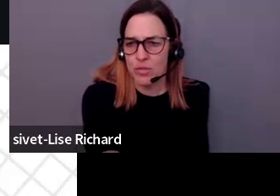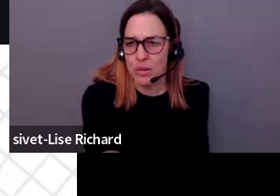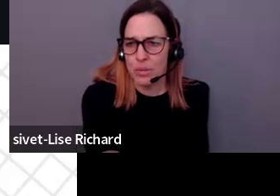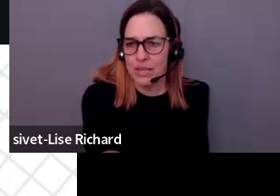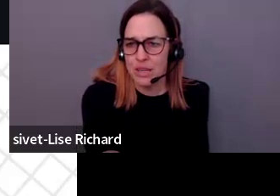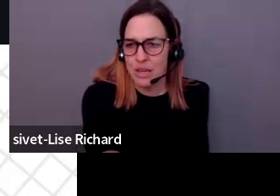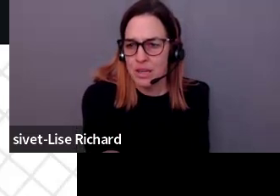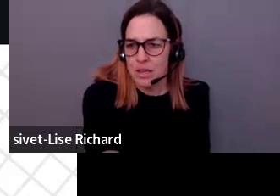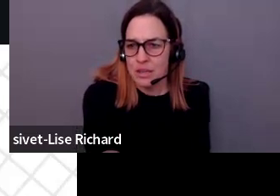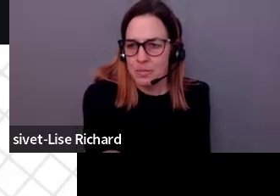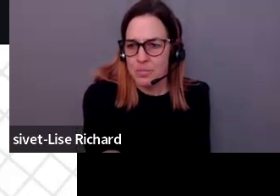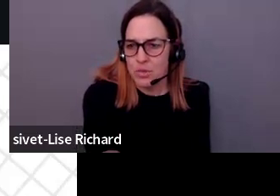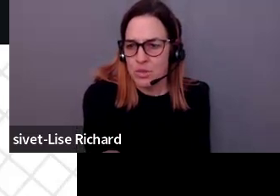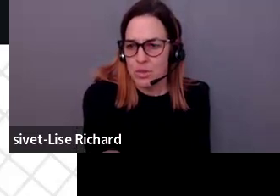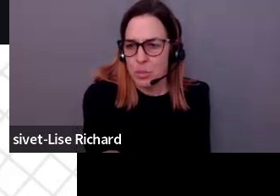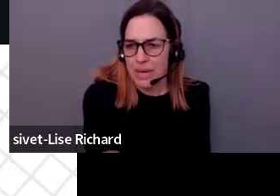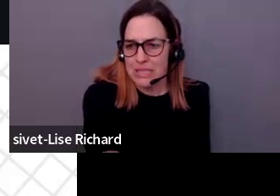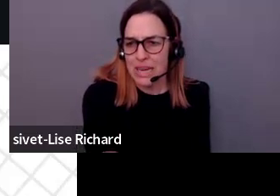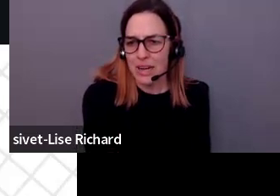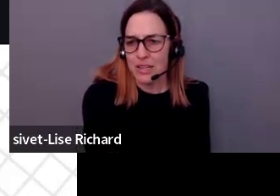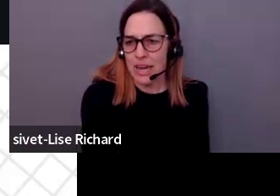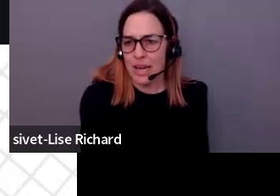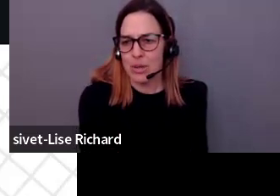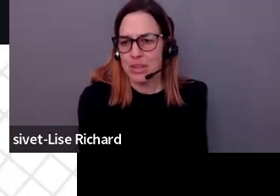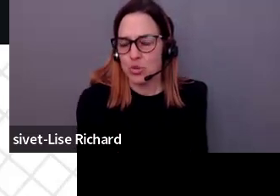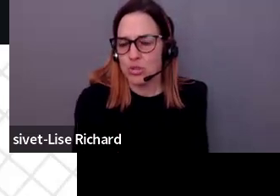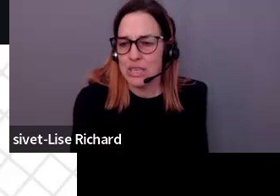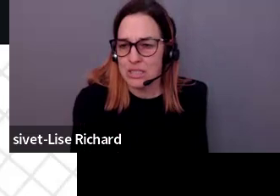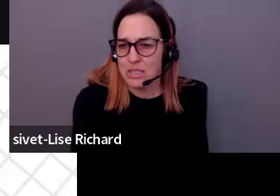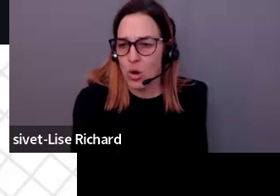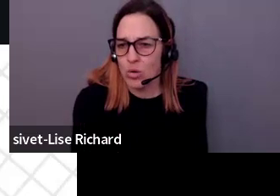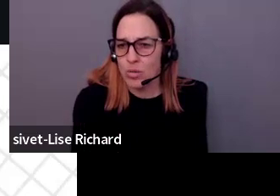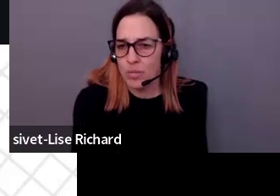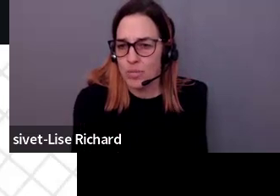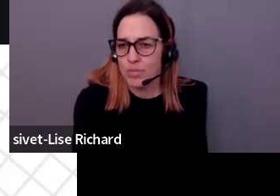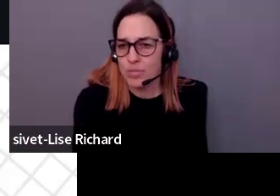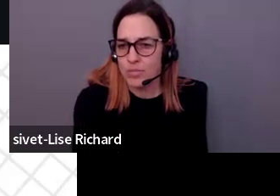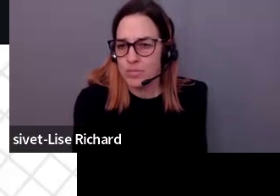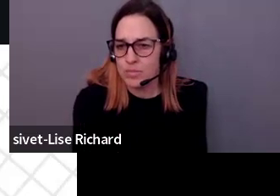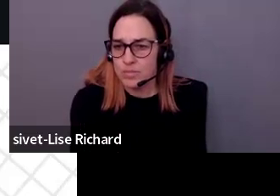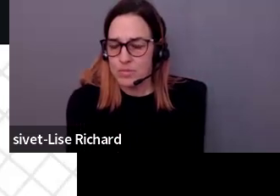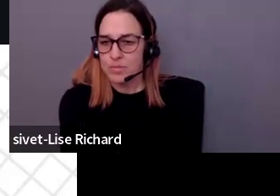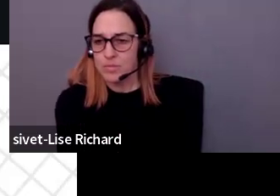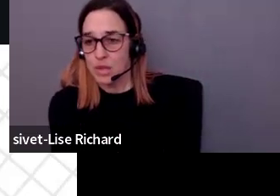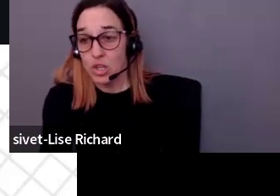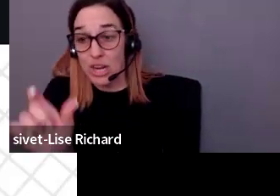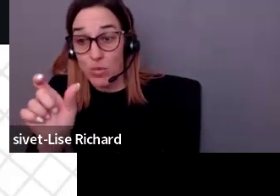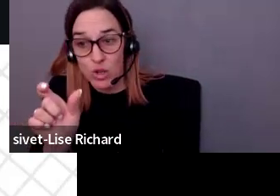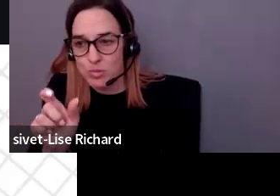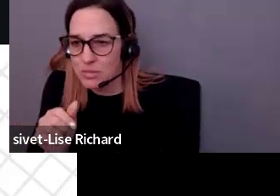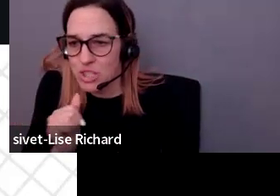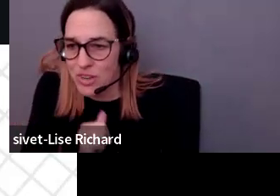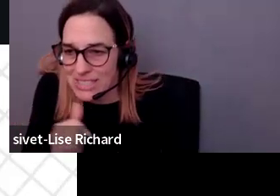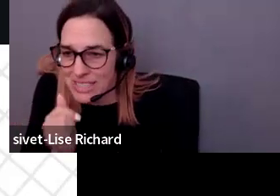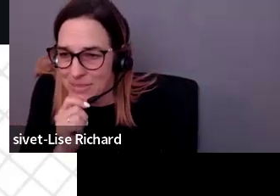non. Il n'y a pas de Villemain. Il y a Pascal qui aurait peut-être une question. oui. Là, je